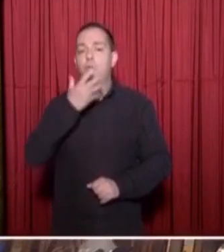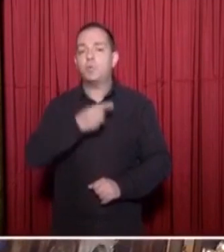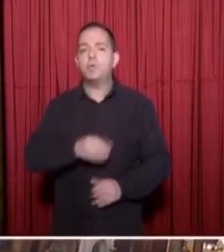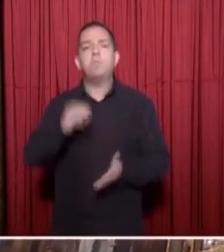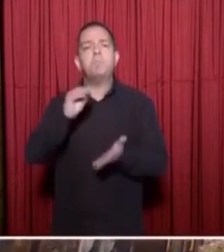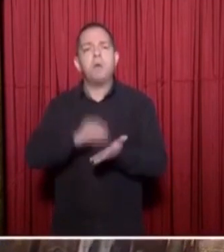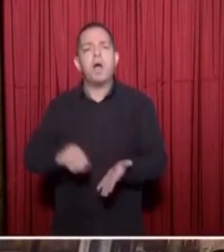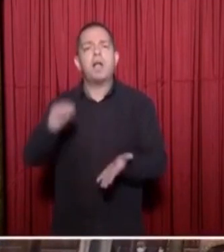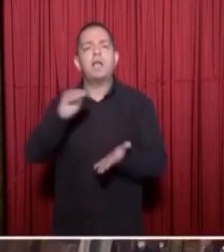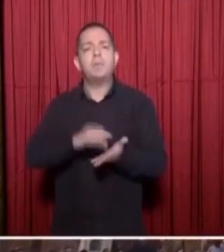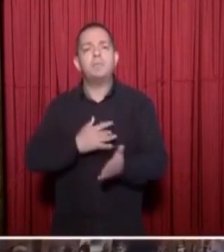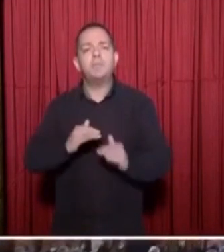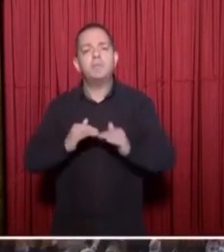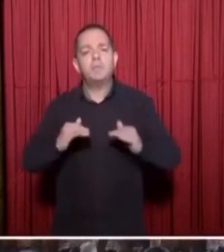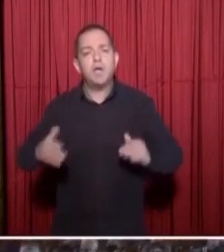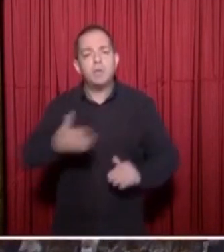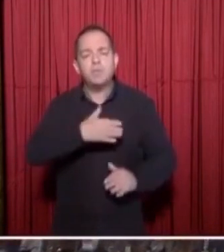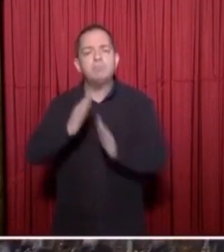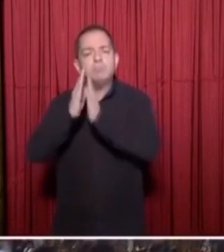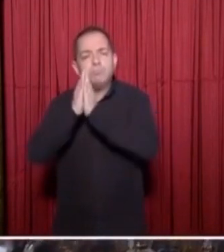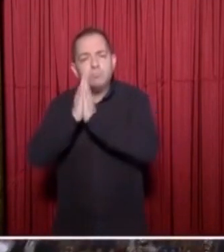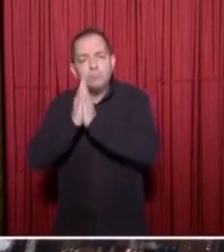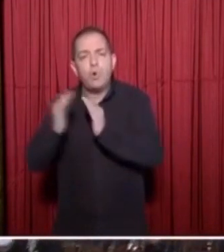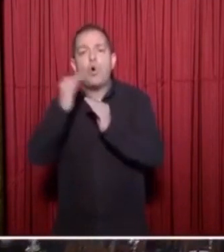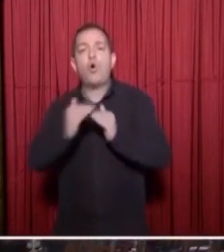τι και τι εν ειρήνη του Κυρίου δεηθούμε.